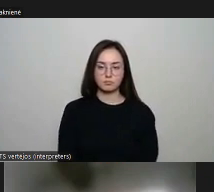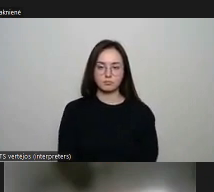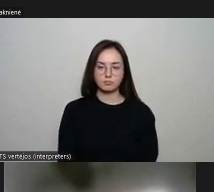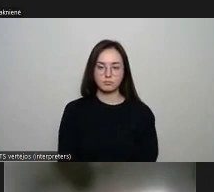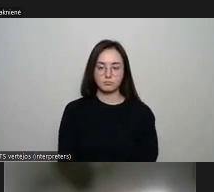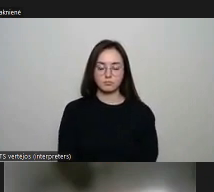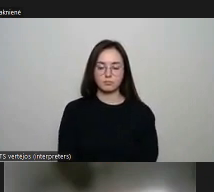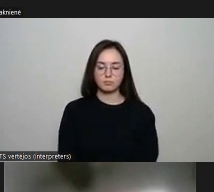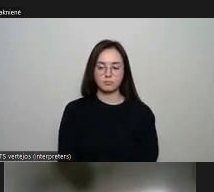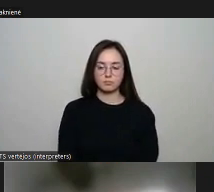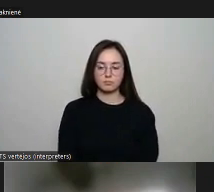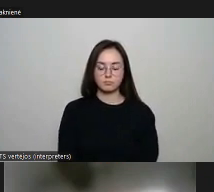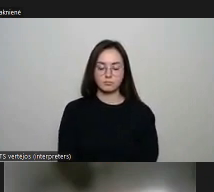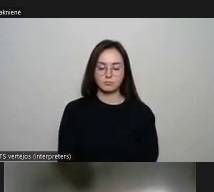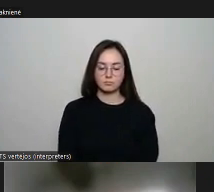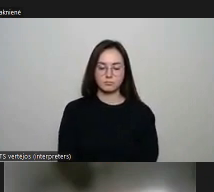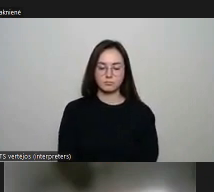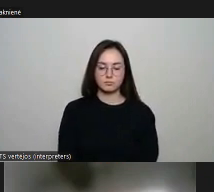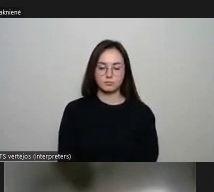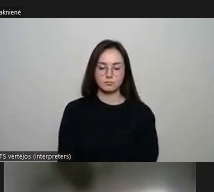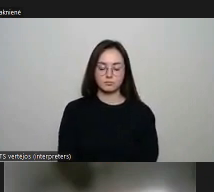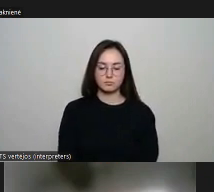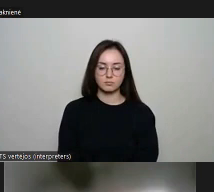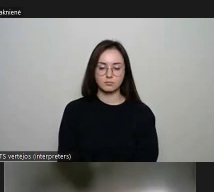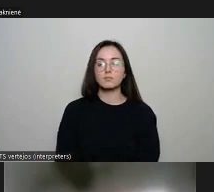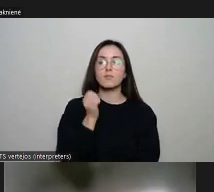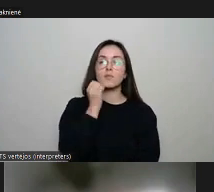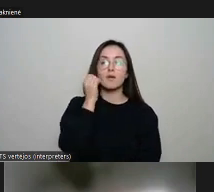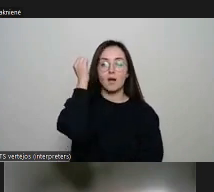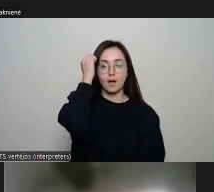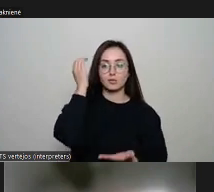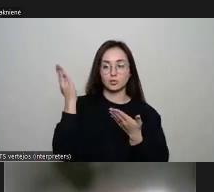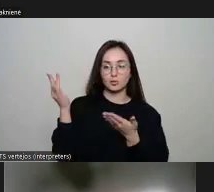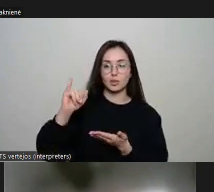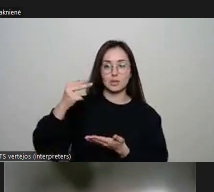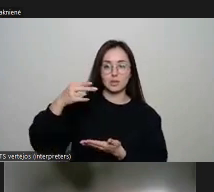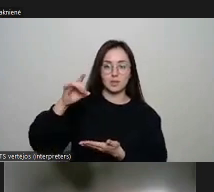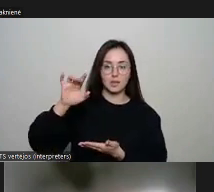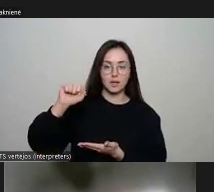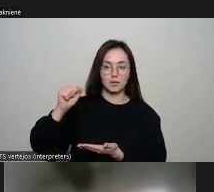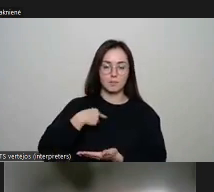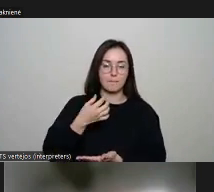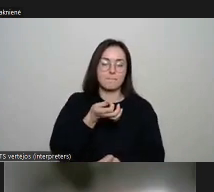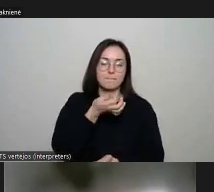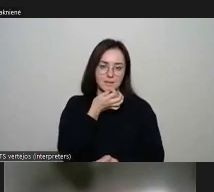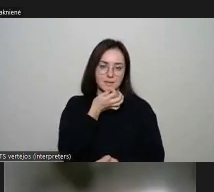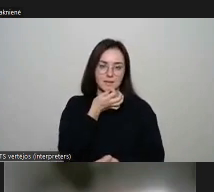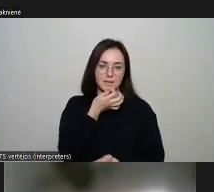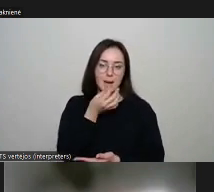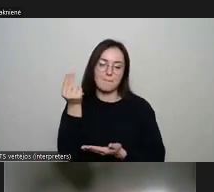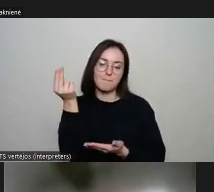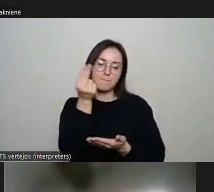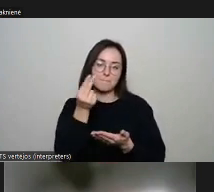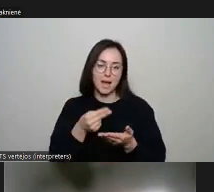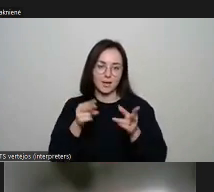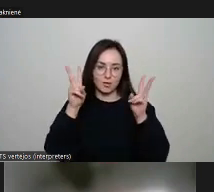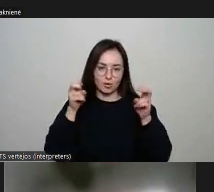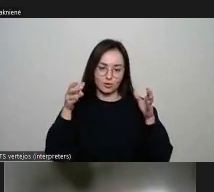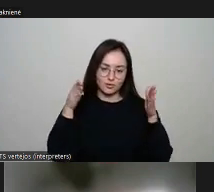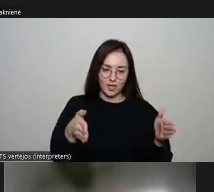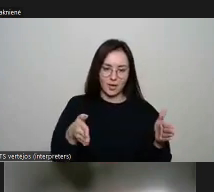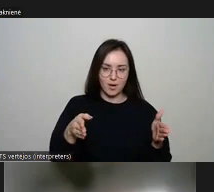Very good. Thank you, Inga. I really like that. Ačiū, Inga, man labai patinka meno ir